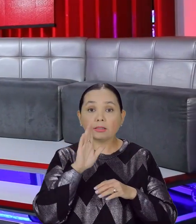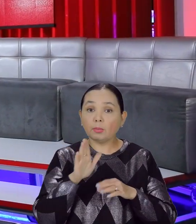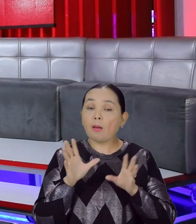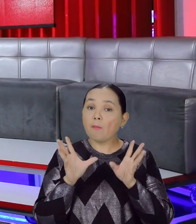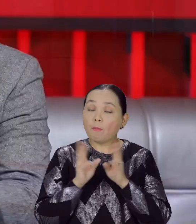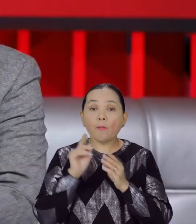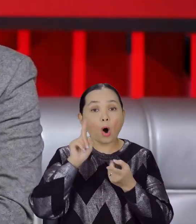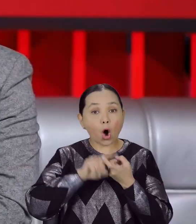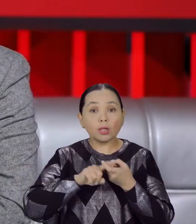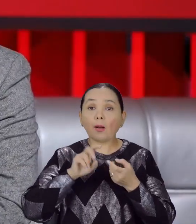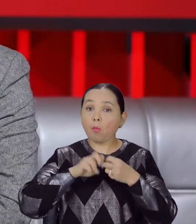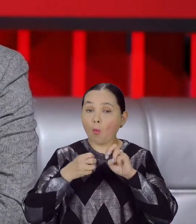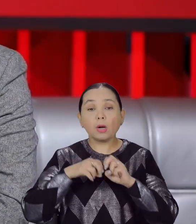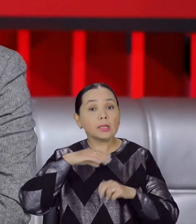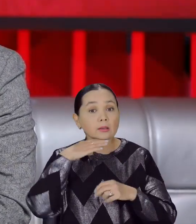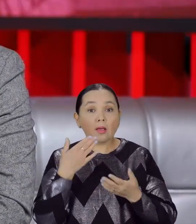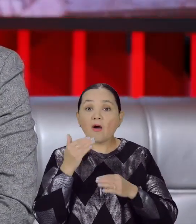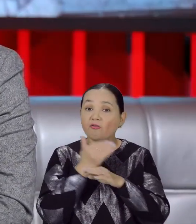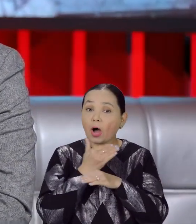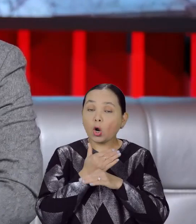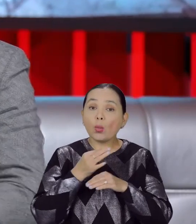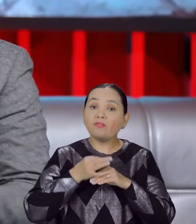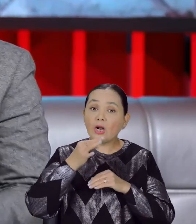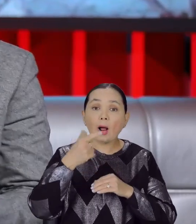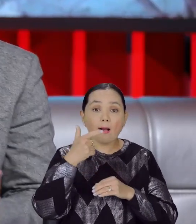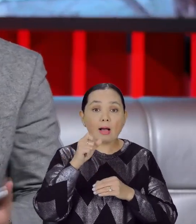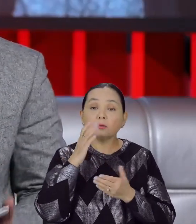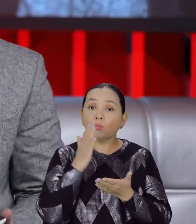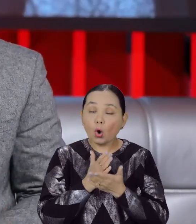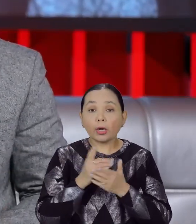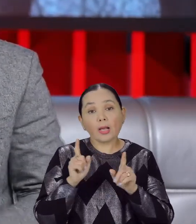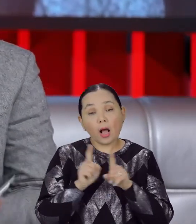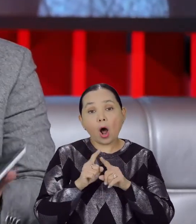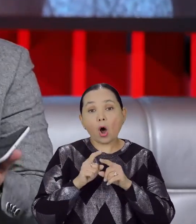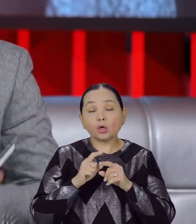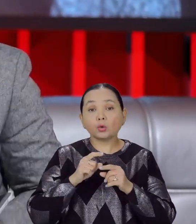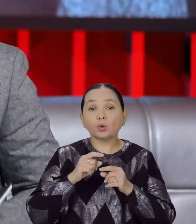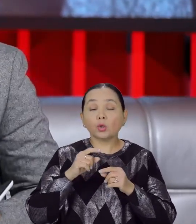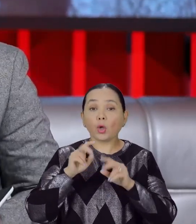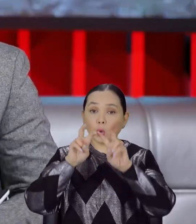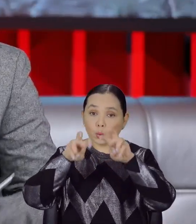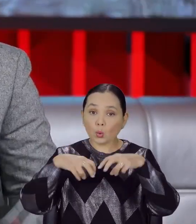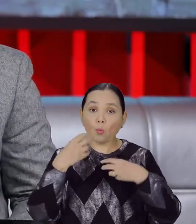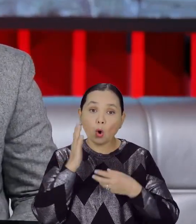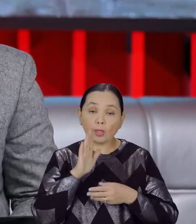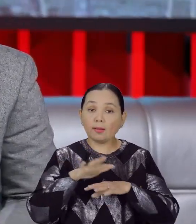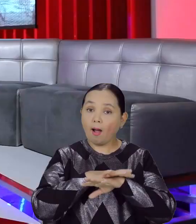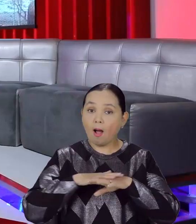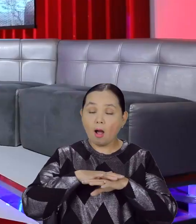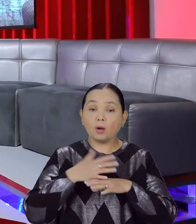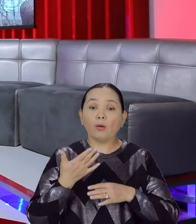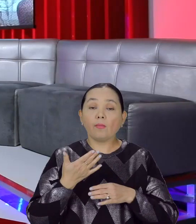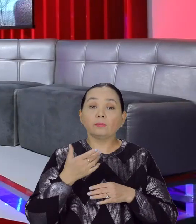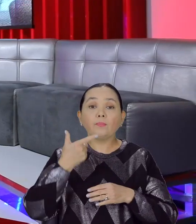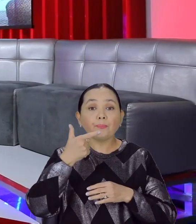bog'liq muammo ham yetarlicha. Masalan, Farg'ona viloyatida gazning borini ham so'rg'ichlar yulib olyapti, deyapti aholi